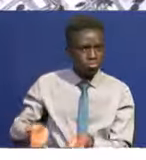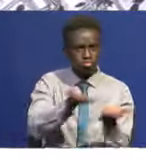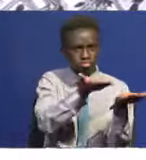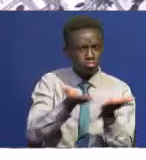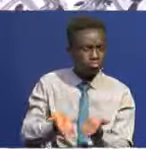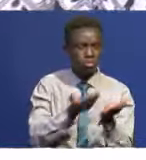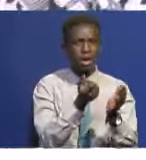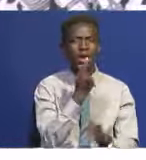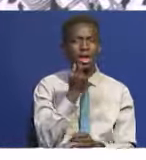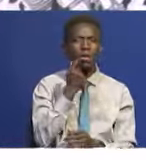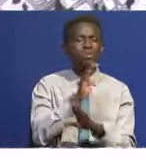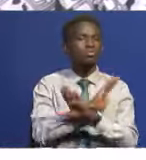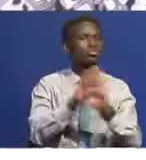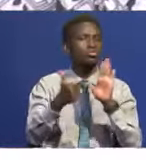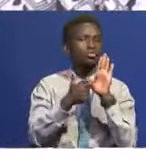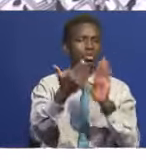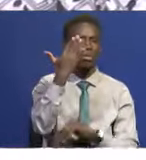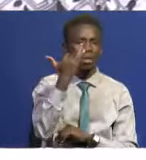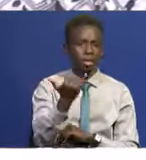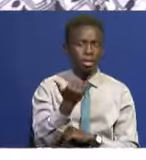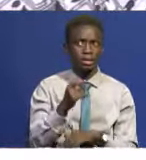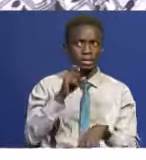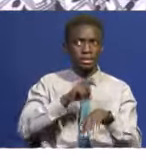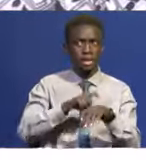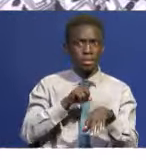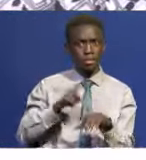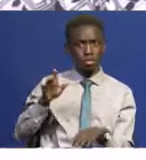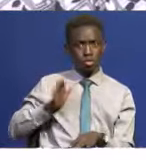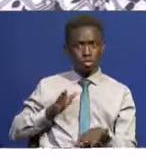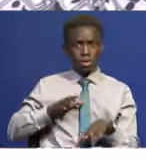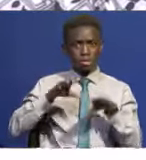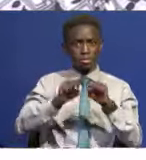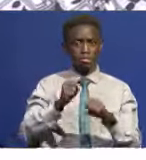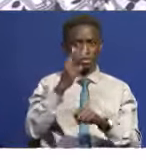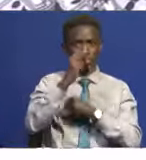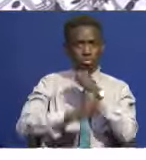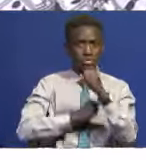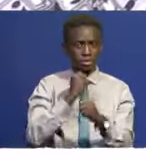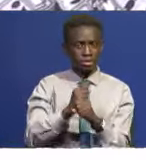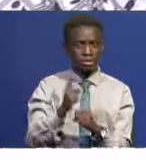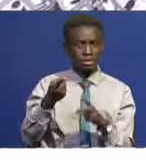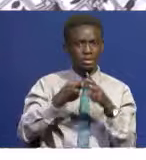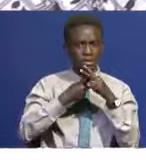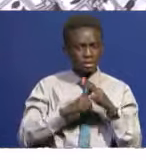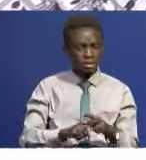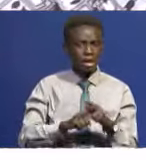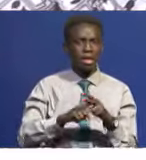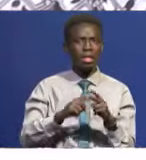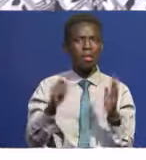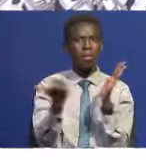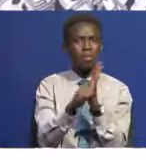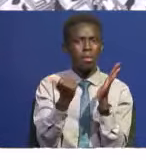mama ingie. Hiyo miaka miwili alianza kuhangaishwa akiwa na miezi tatu.